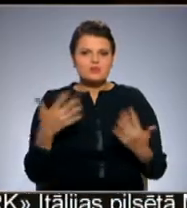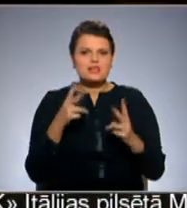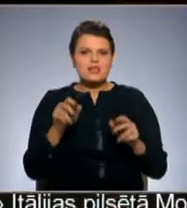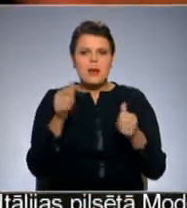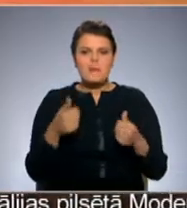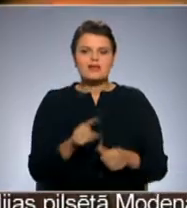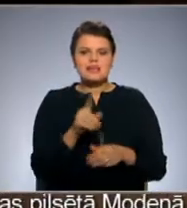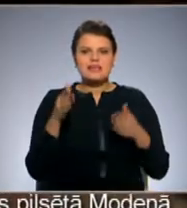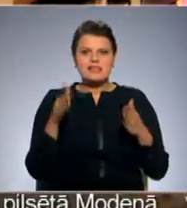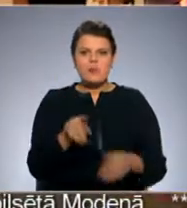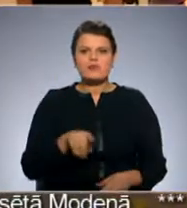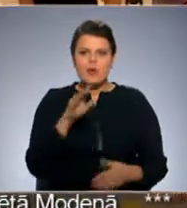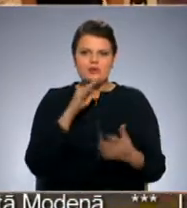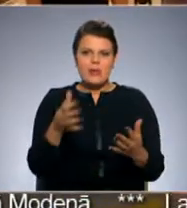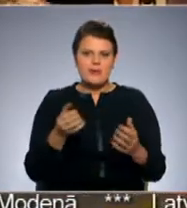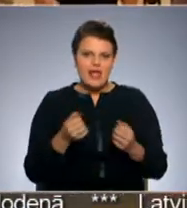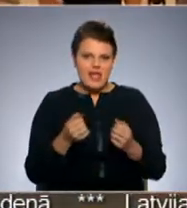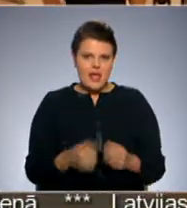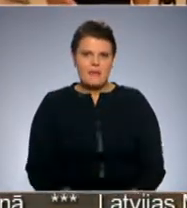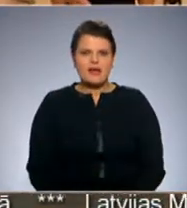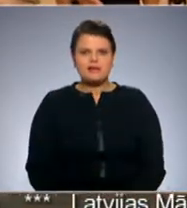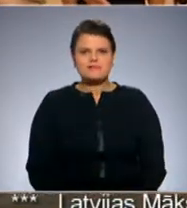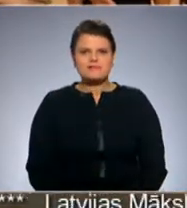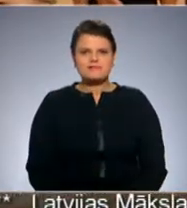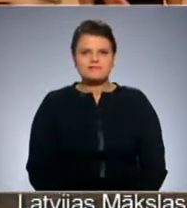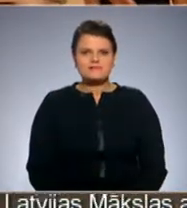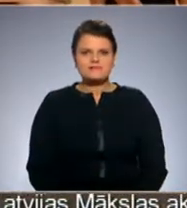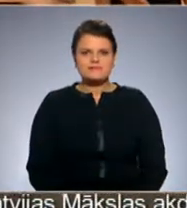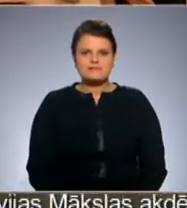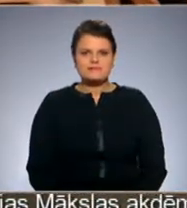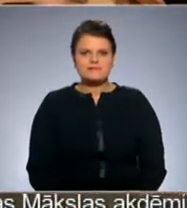mākslai ir jābūt tautai pieejamai. Līga Ozola, Mārtiņš Prieškalns, Latvijas televīzija.